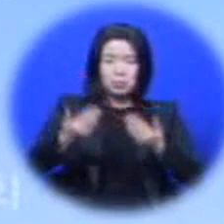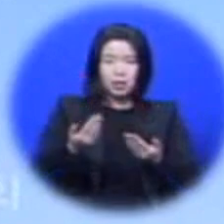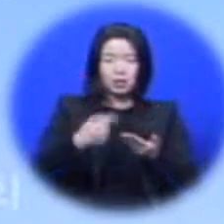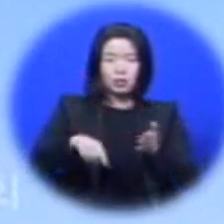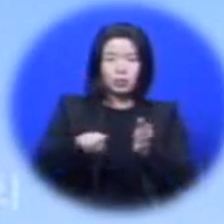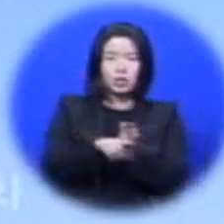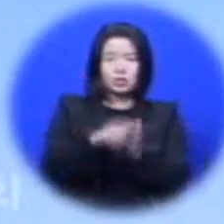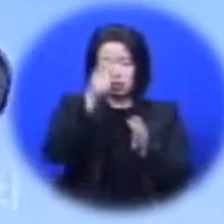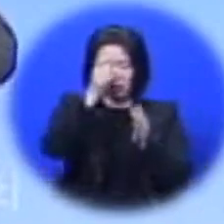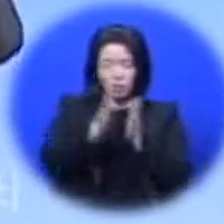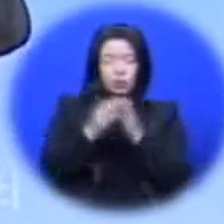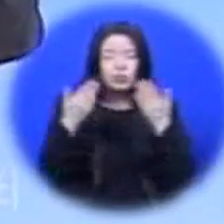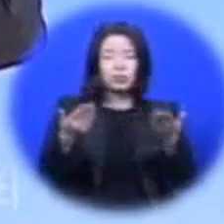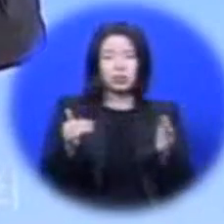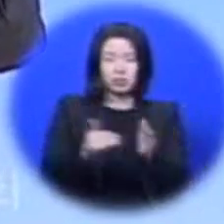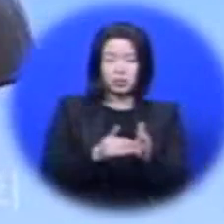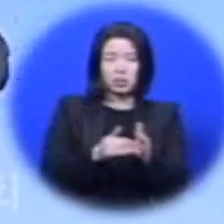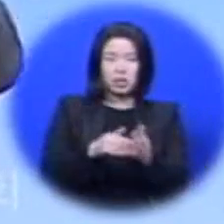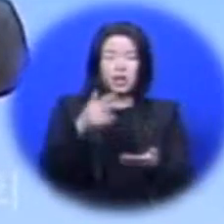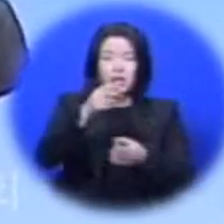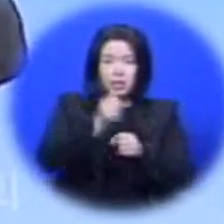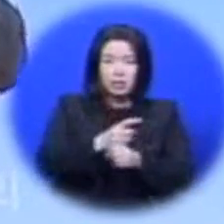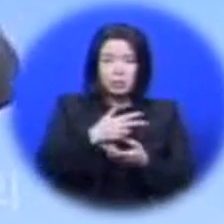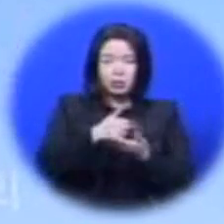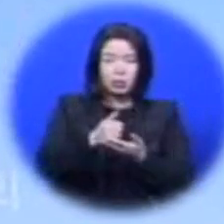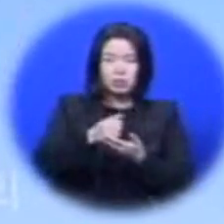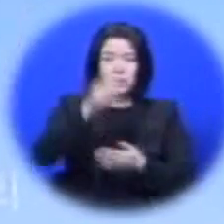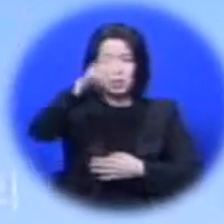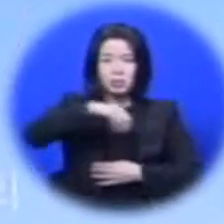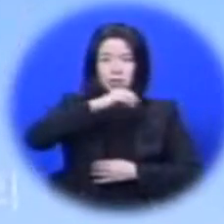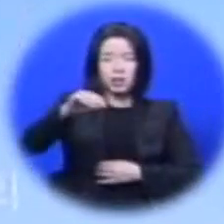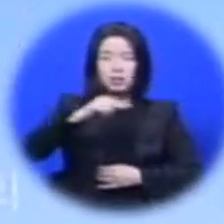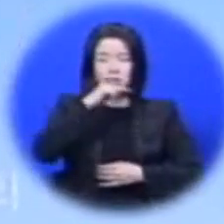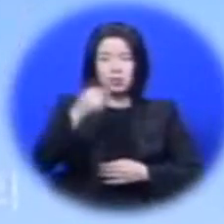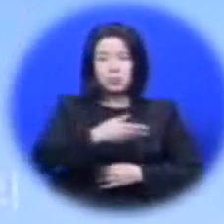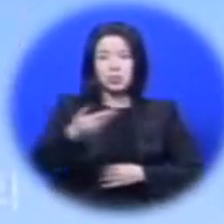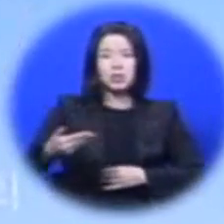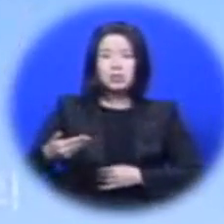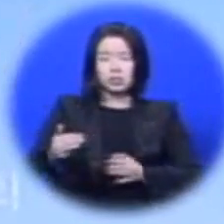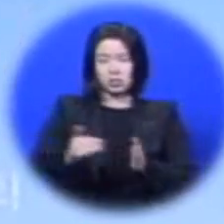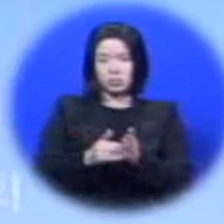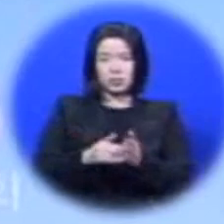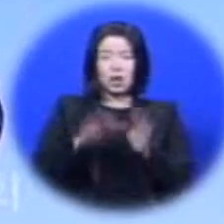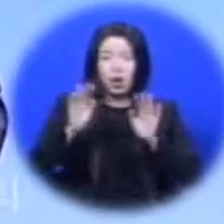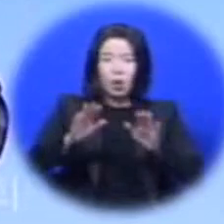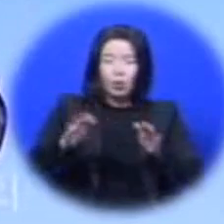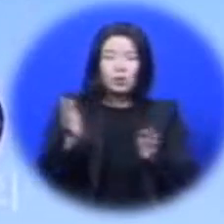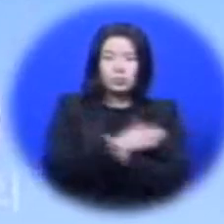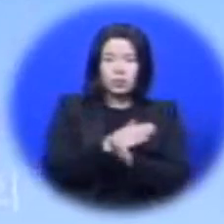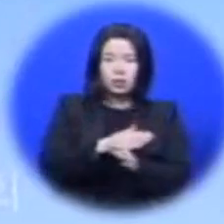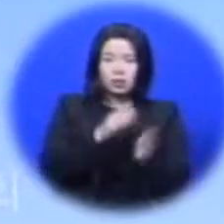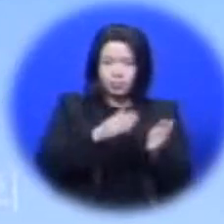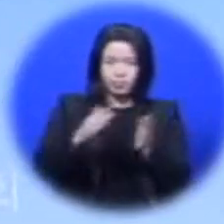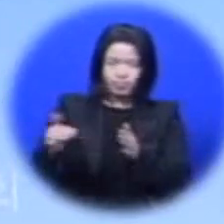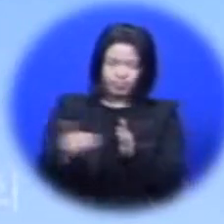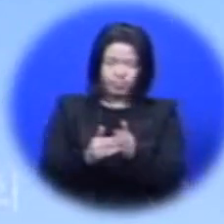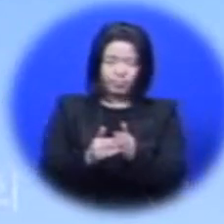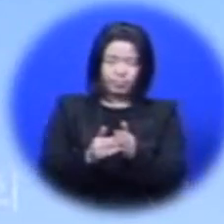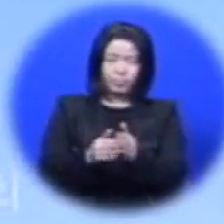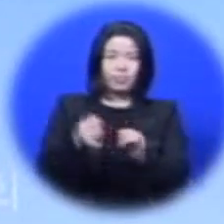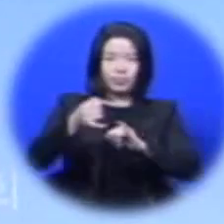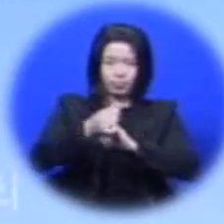기도하십시오. 이미 주님은 십자가에서 여러분을 위해 피 흘리셨습니다. 오늘로서 정리할 것은 정리하셔야